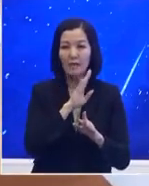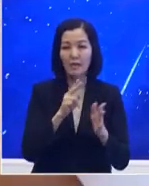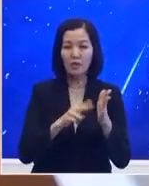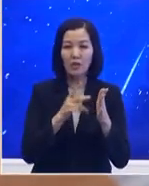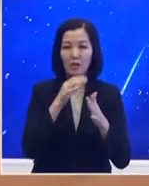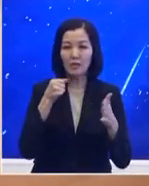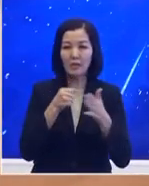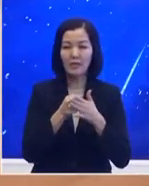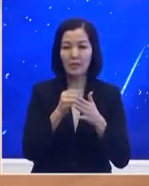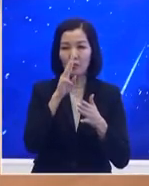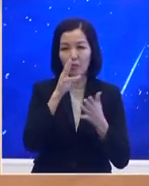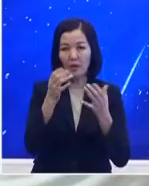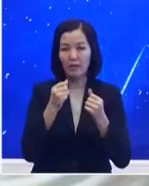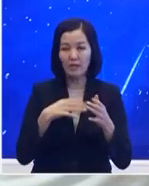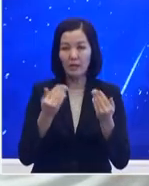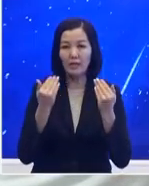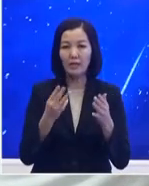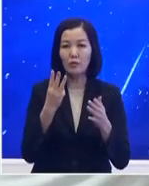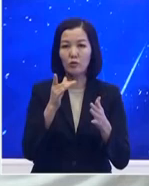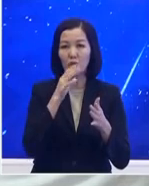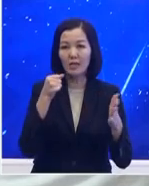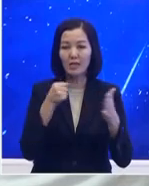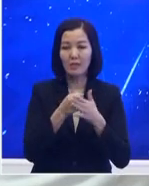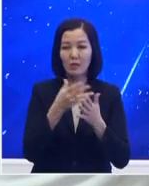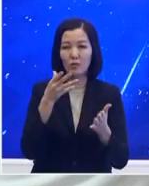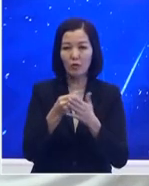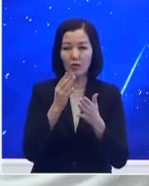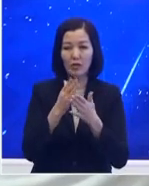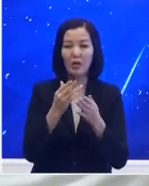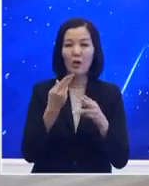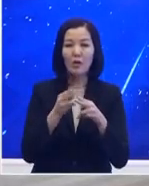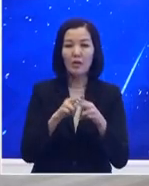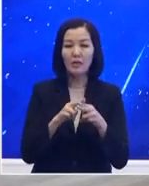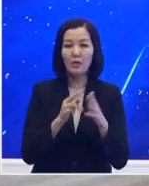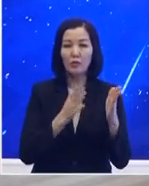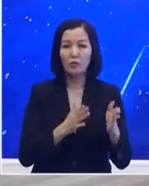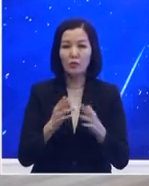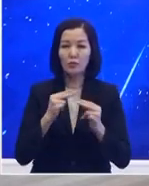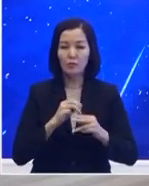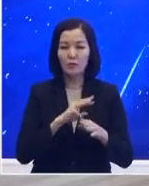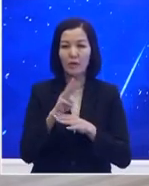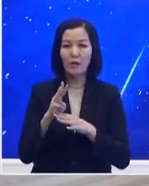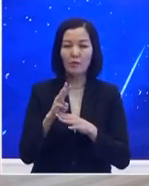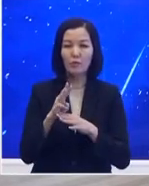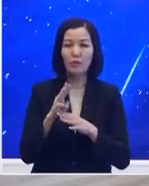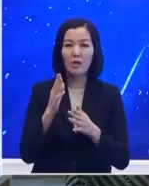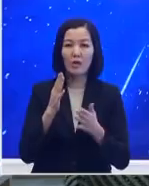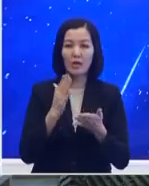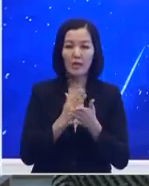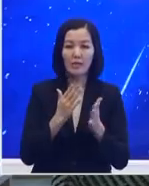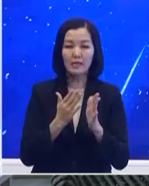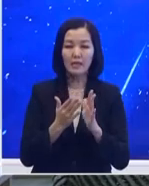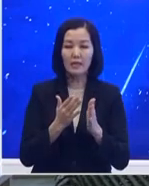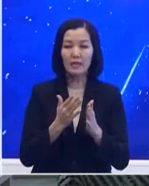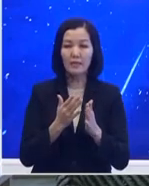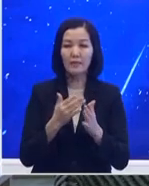мемлекеттен жәрдемақы алатын. Қазір бұл 3 жасқа дейін ғана төленеді. Осы ретте оларды да жұмыспен қамту жеңілдіктері қарастырылған. Жаңа